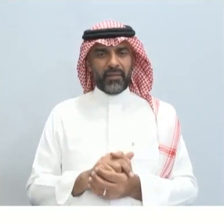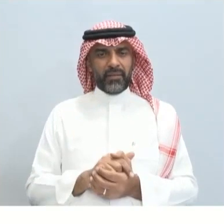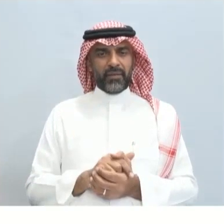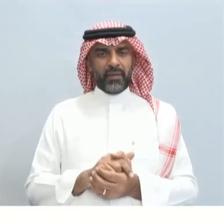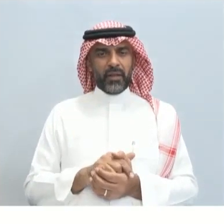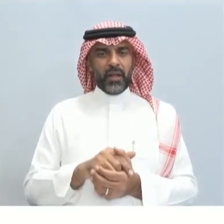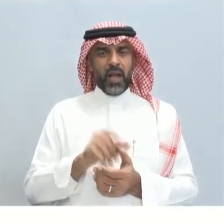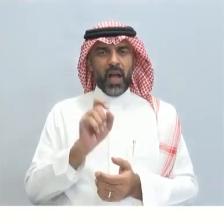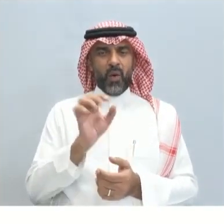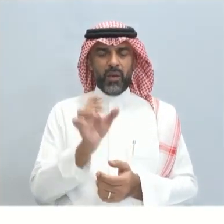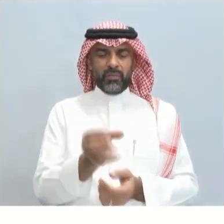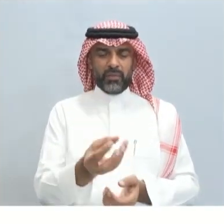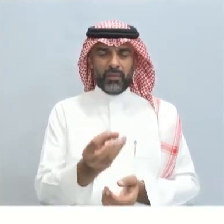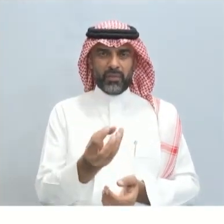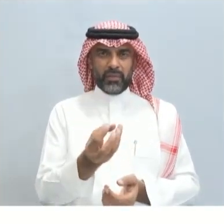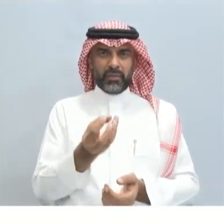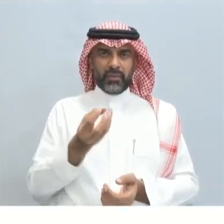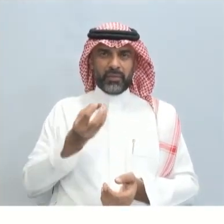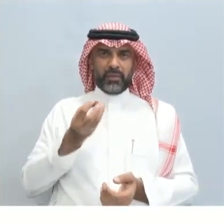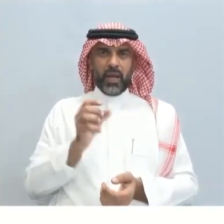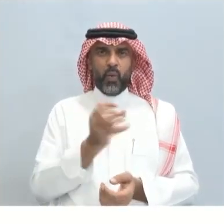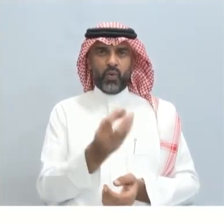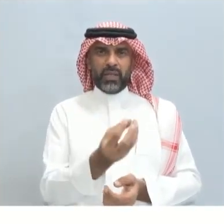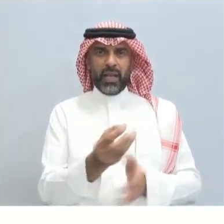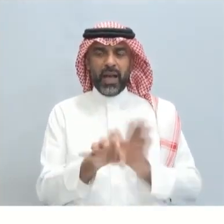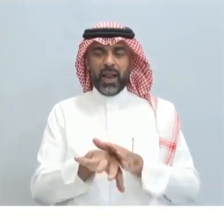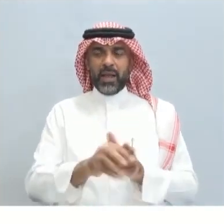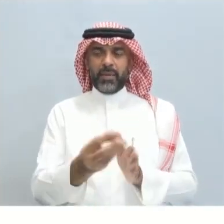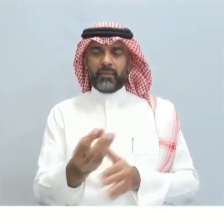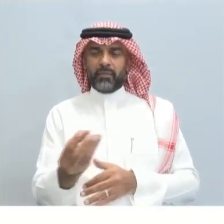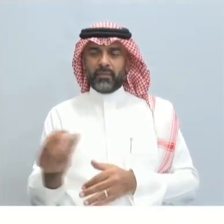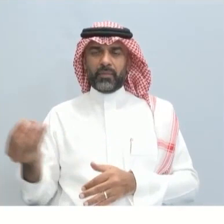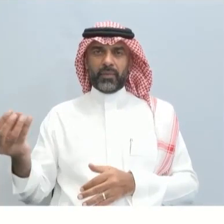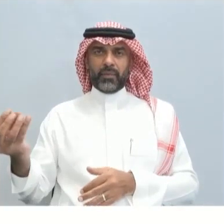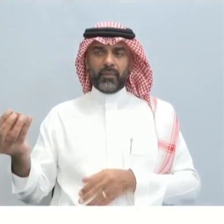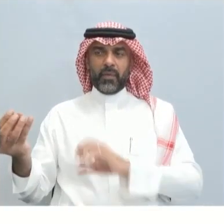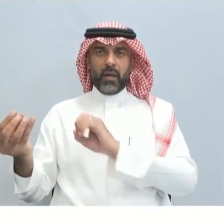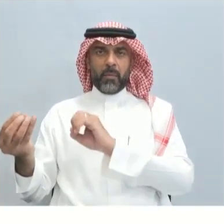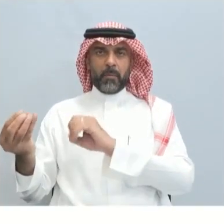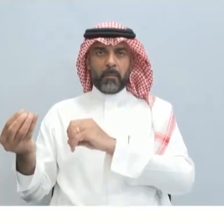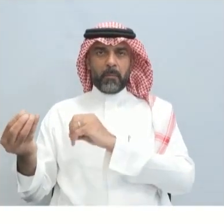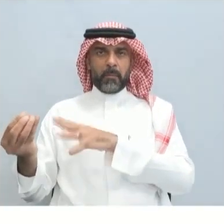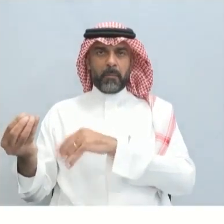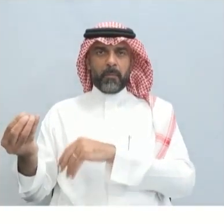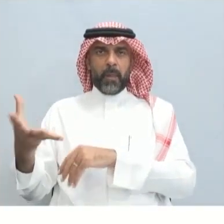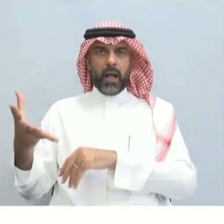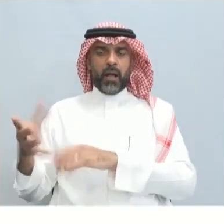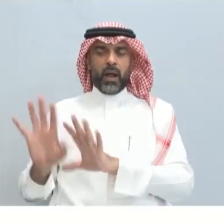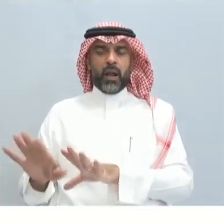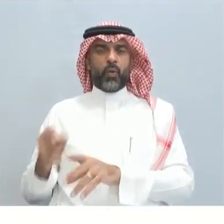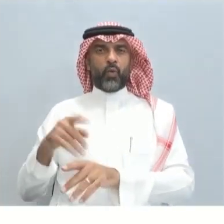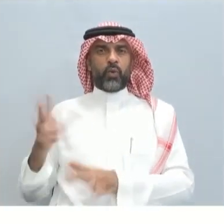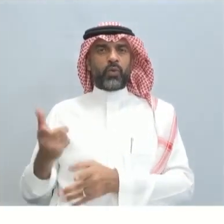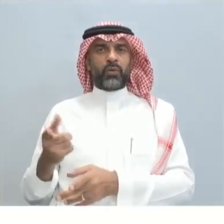نسحب ثقل البندول جانبا ثم يترك اذا تركناه ماذا يحدث له نعم احسنت